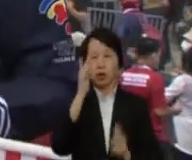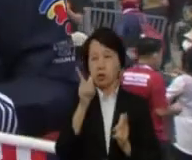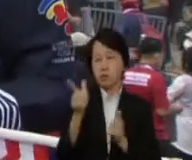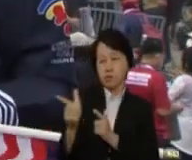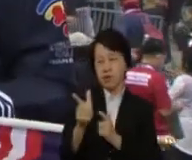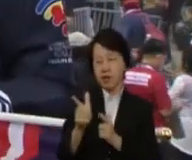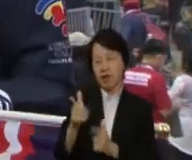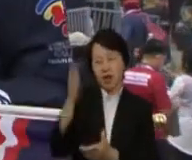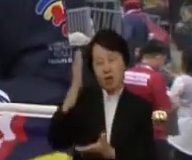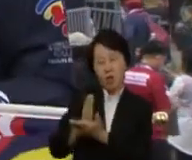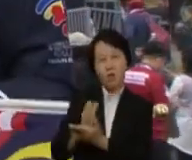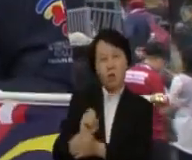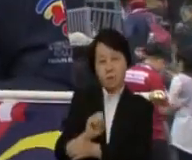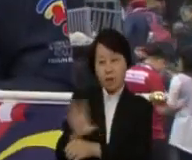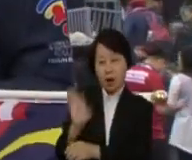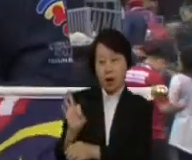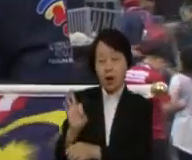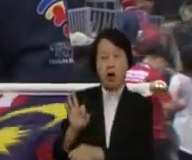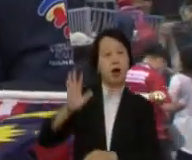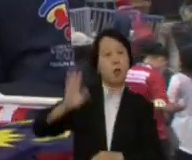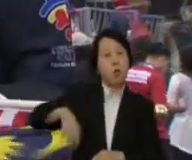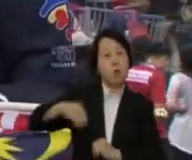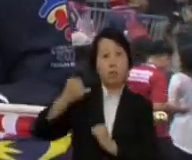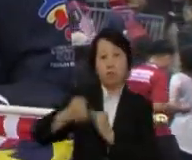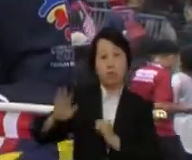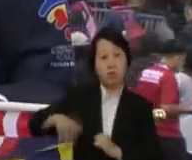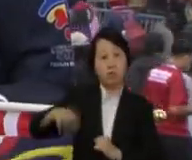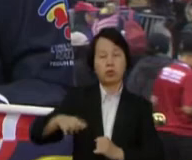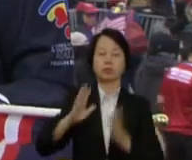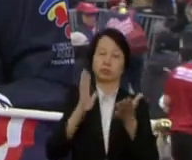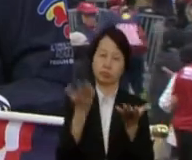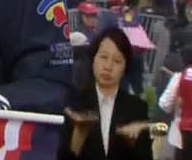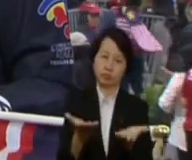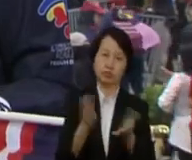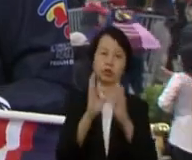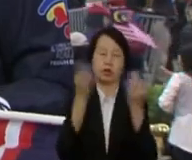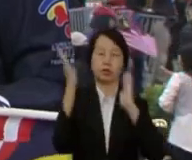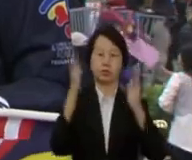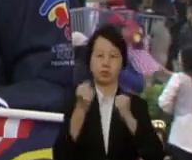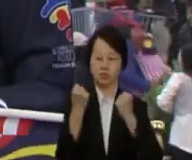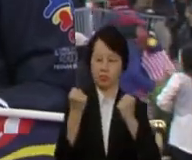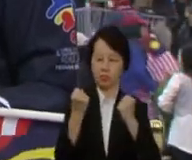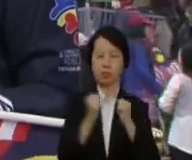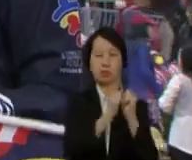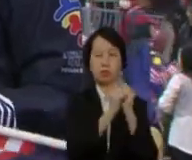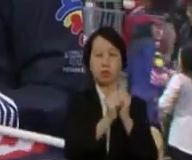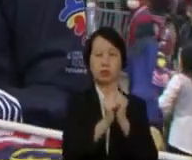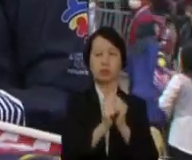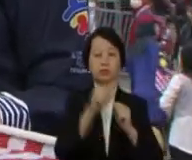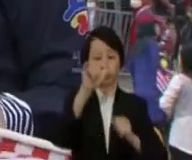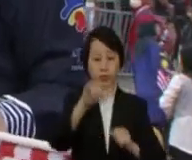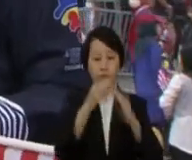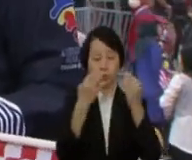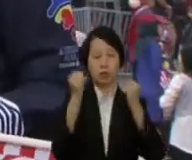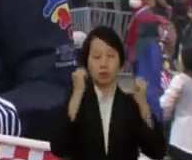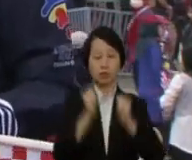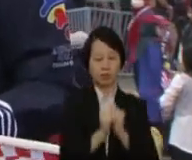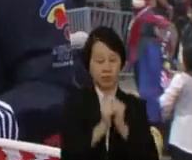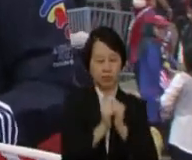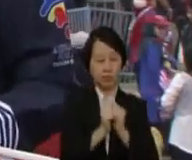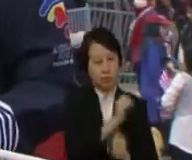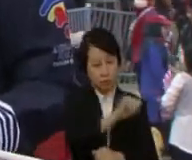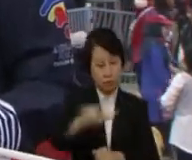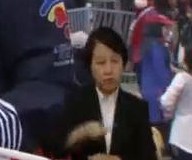melawan pandemi COVID-19 belum lagi berakhir. Jadi, keluarga Malaysia teguh bersama. Ya, keluarga Malaysia teguh bersama dapat